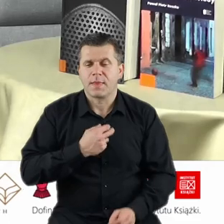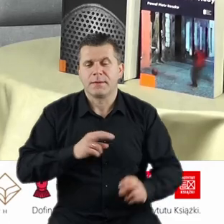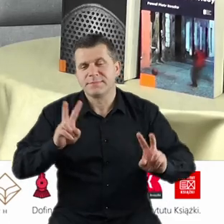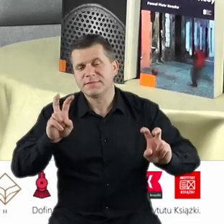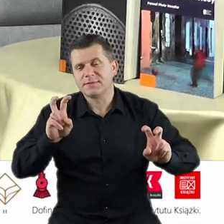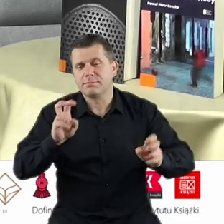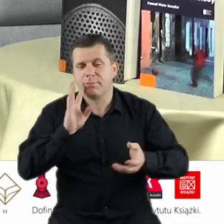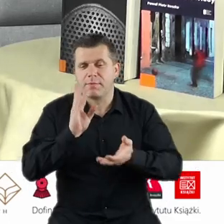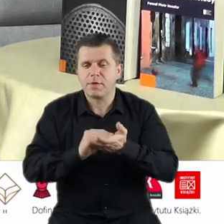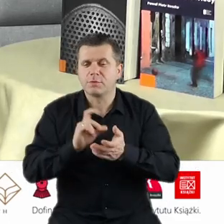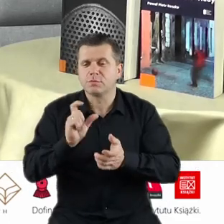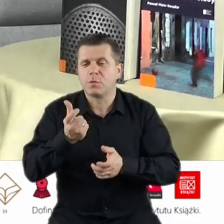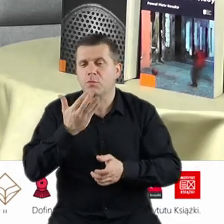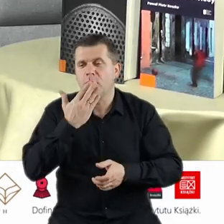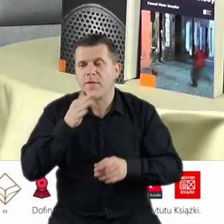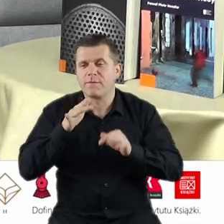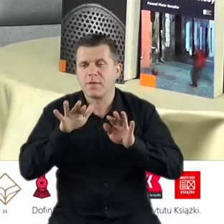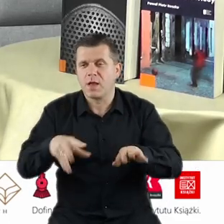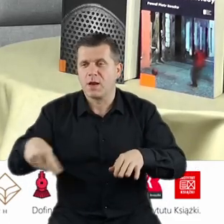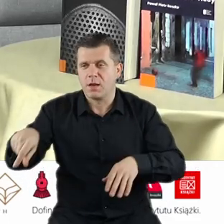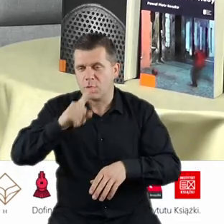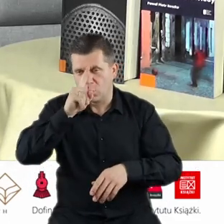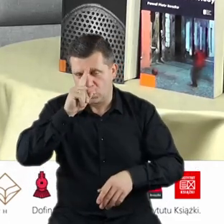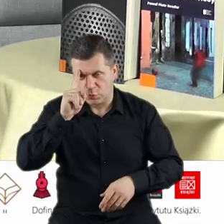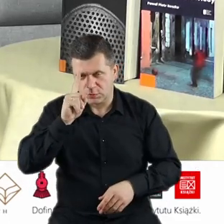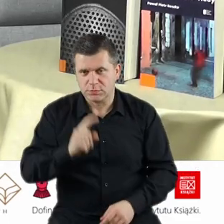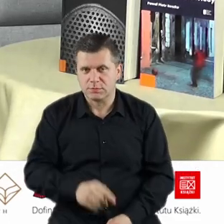Cytuję wielu, wielu ludzi, którzy